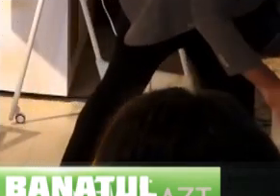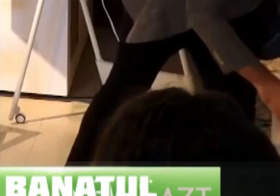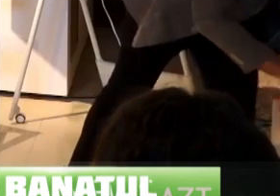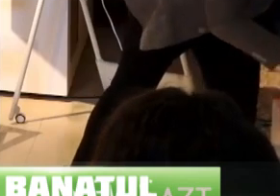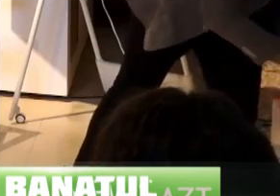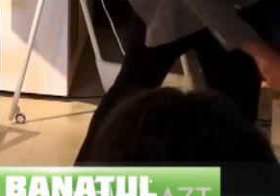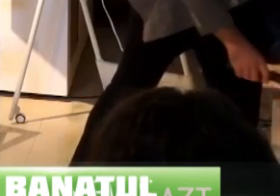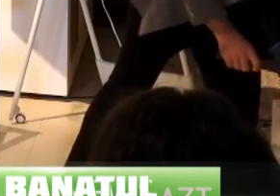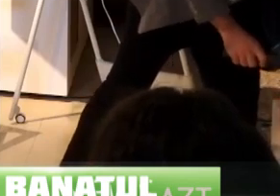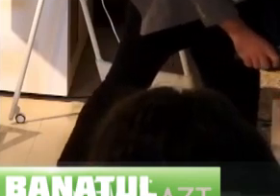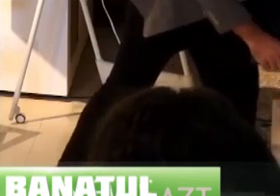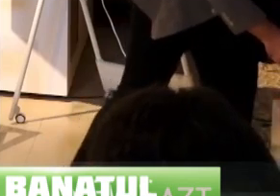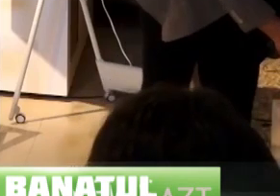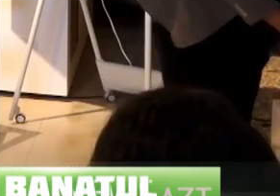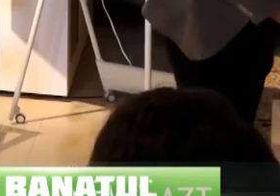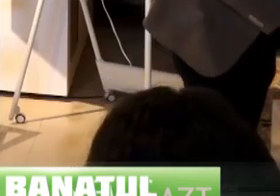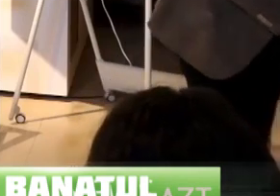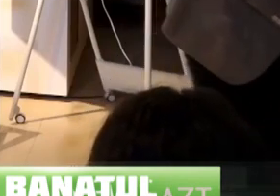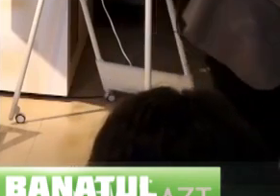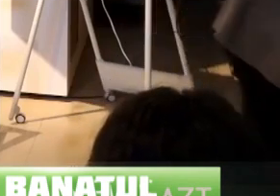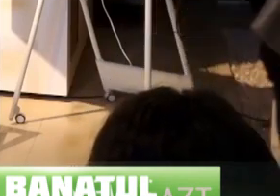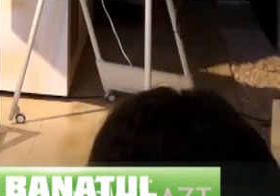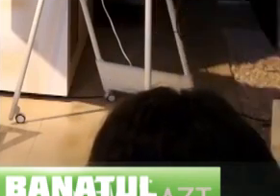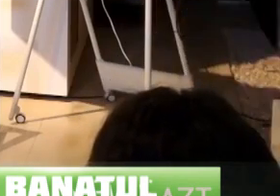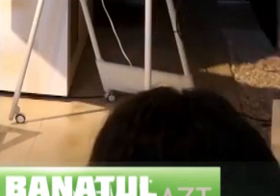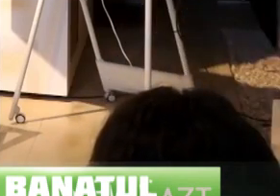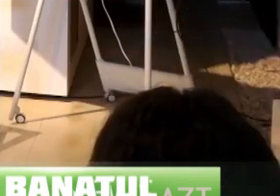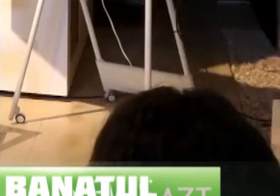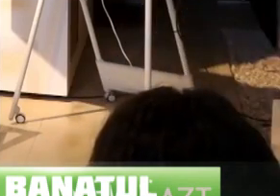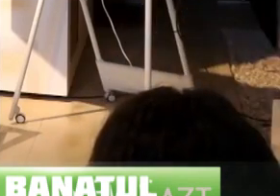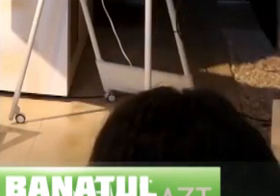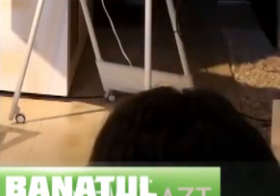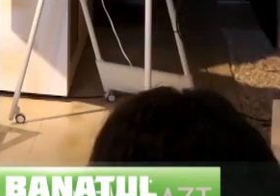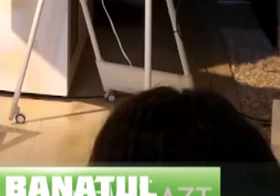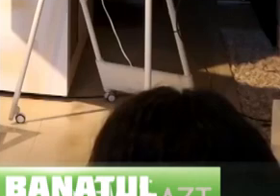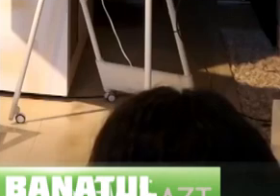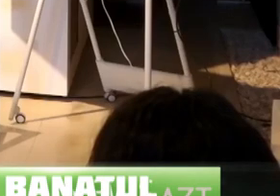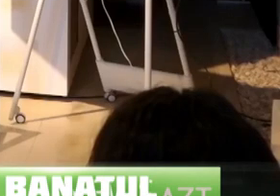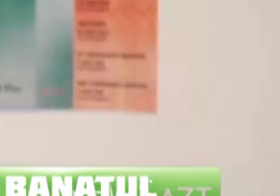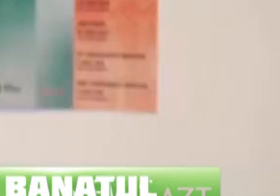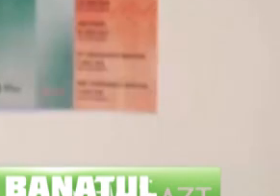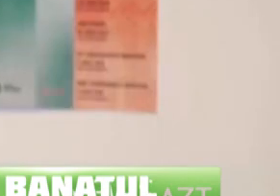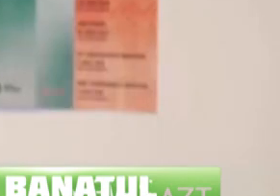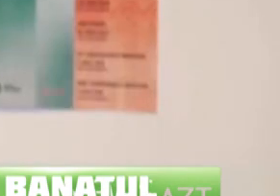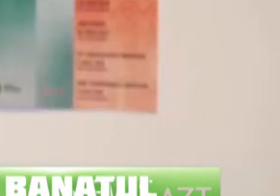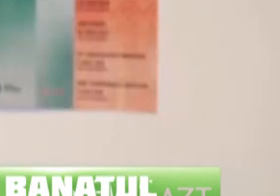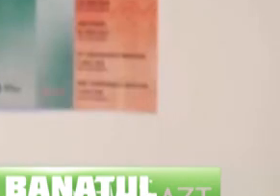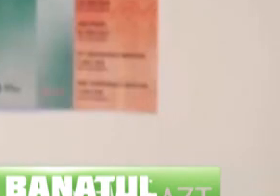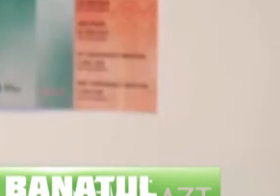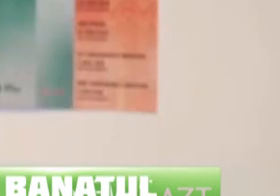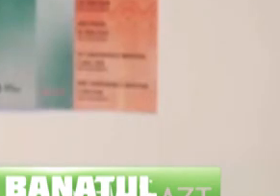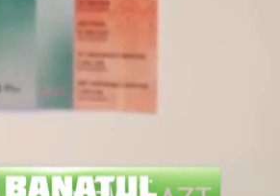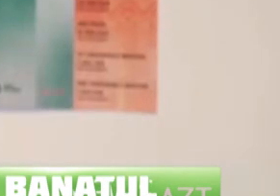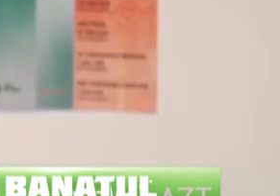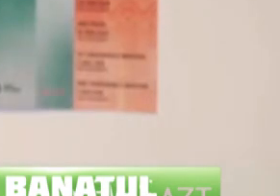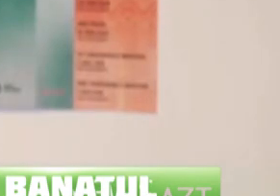foarte importantă pentru Timișoara. Am ales să facem un concurs internațional de soluții